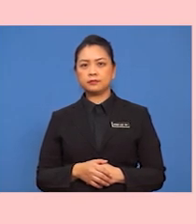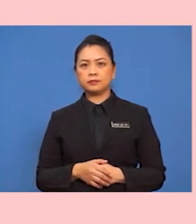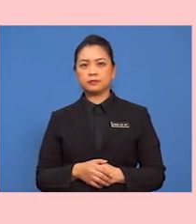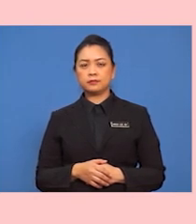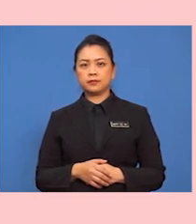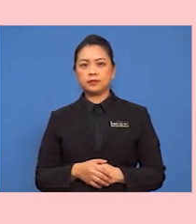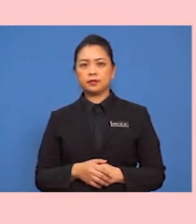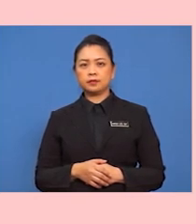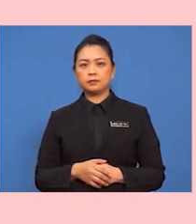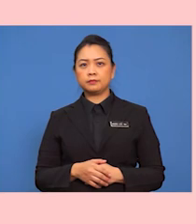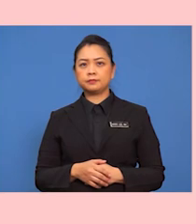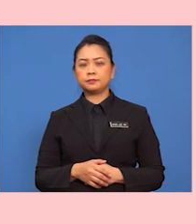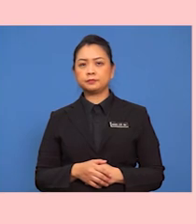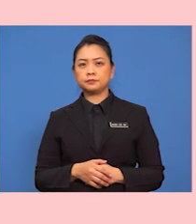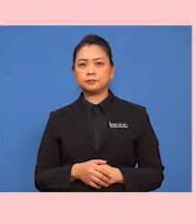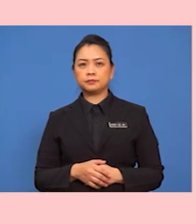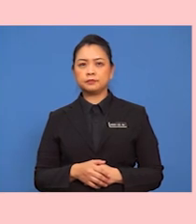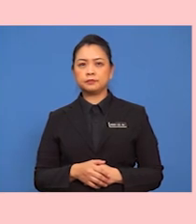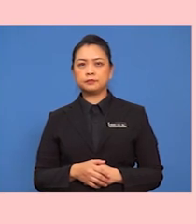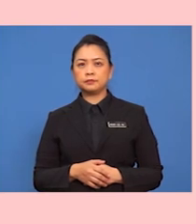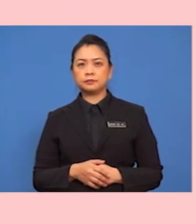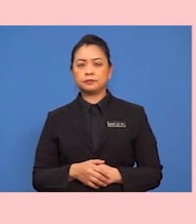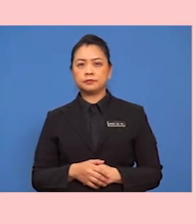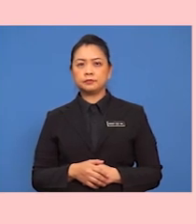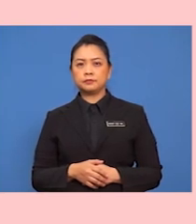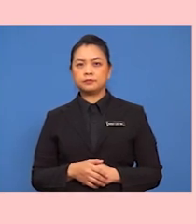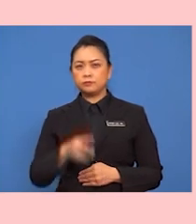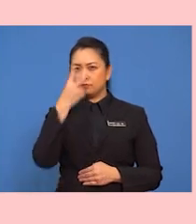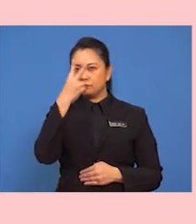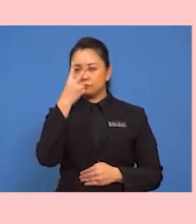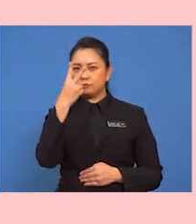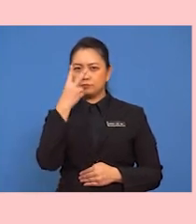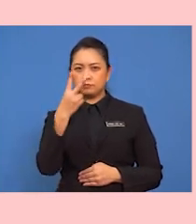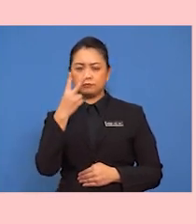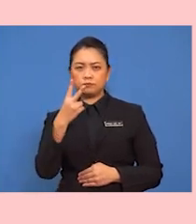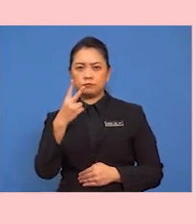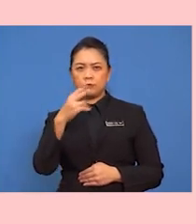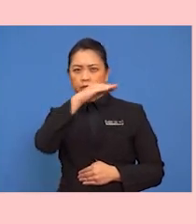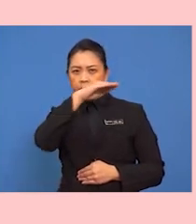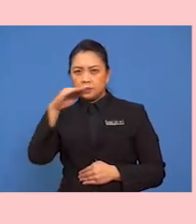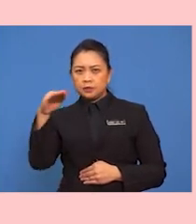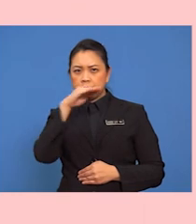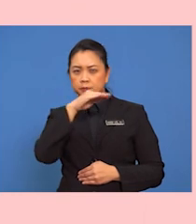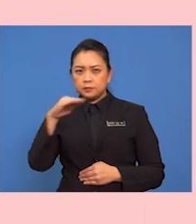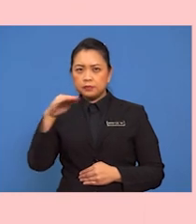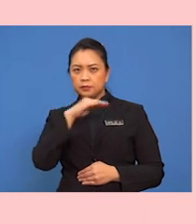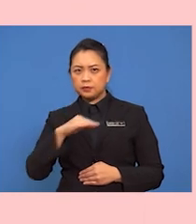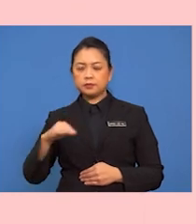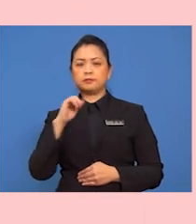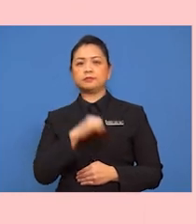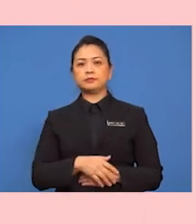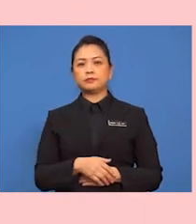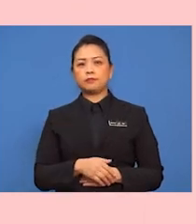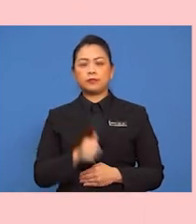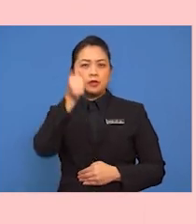2444 Perhatikan baris penyelesaian seterusnya